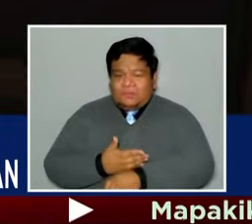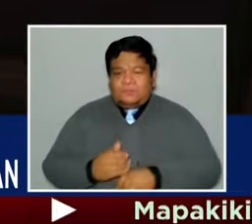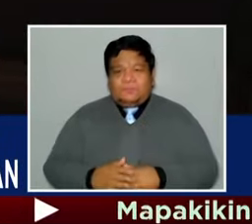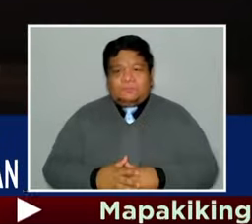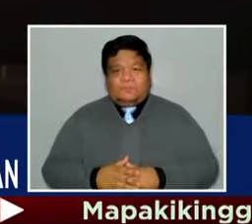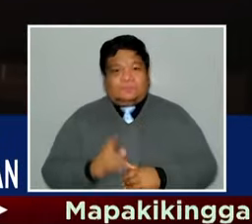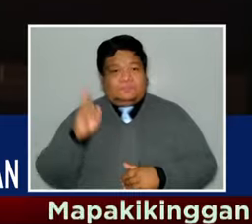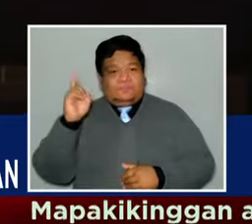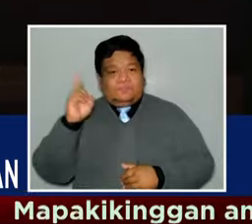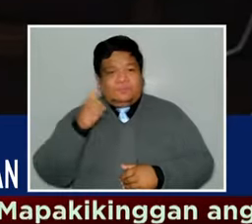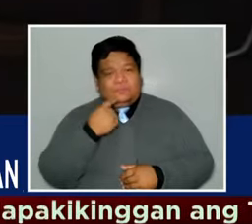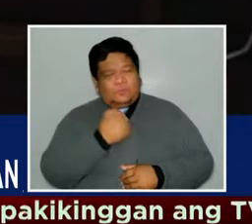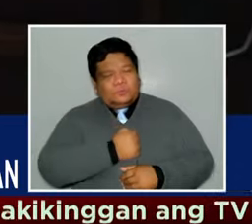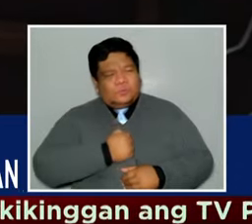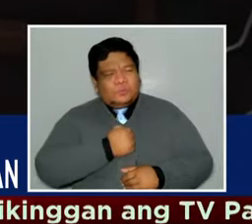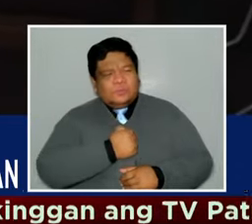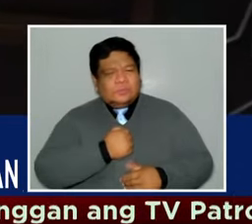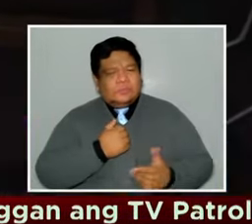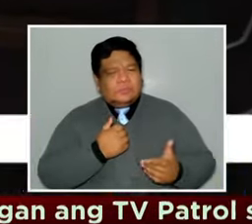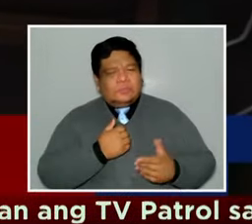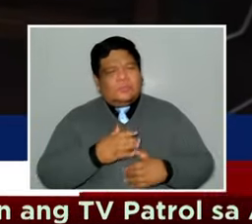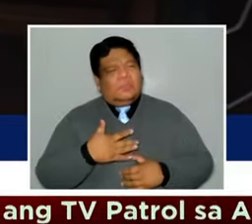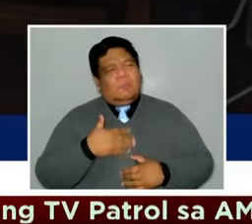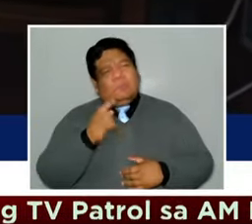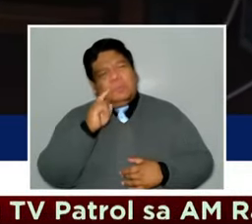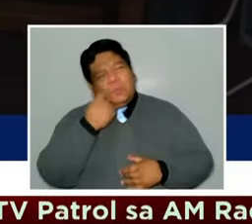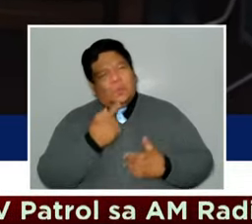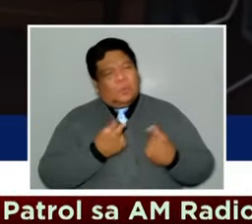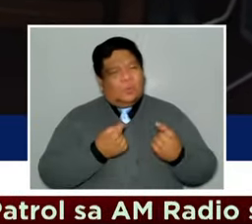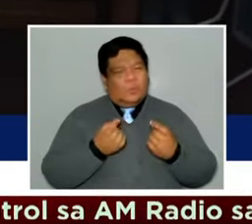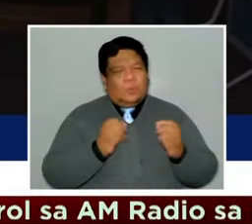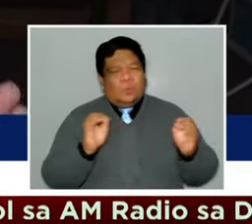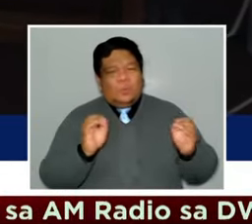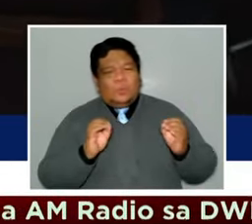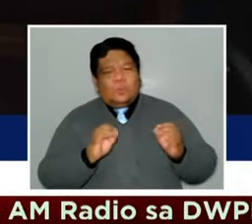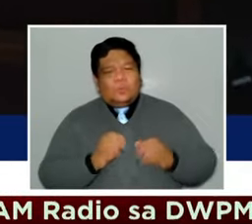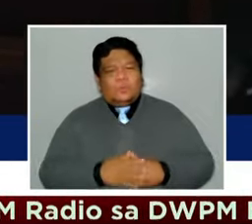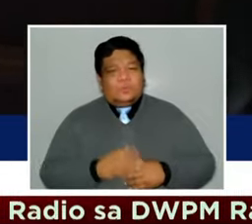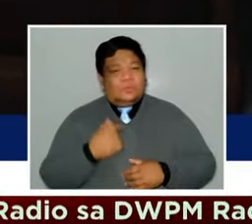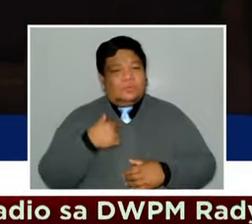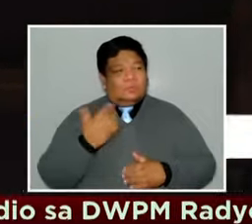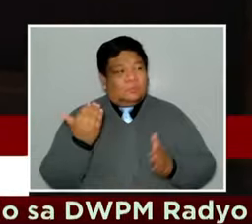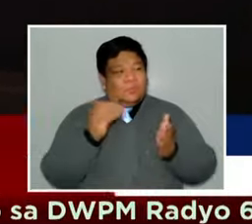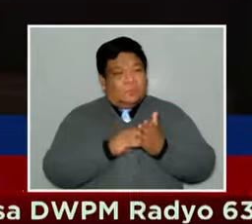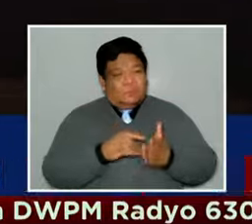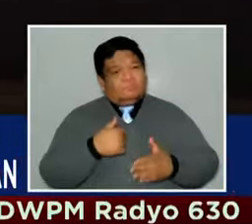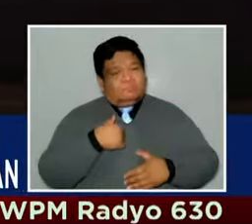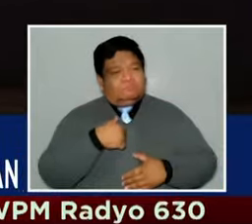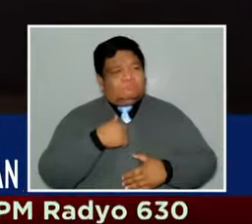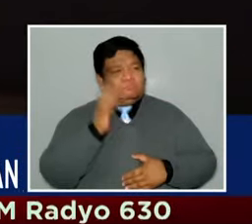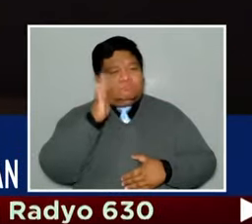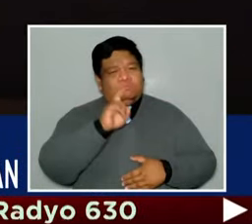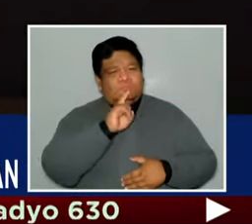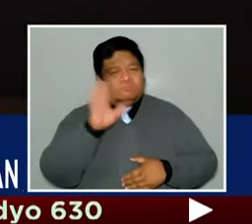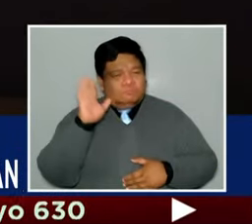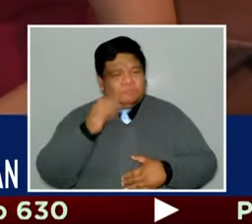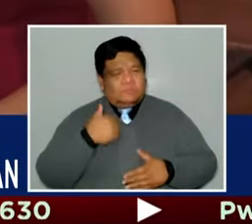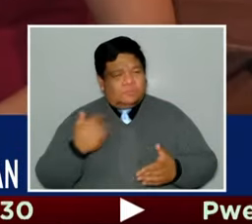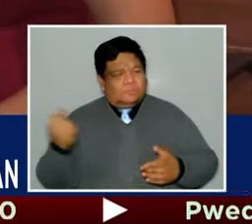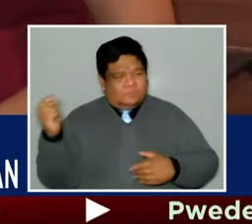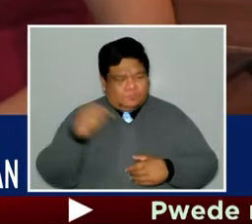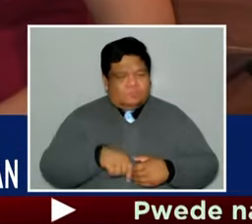Wala pa boring ng buhay that time. Hindi na po. Pag ulit po ako, promise po sa inyo, ako po mismo, ang lalapit dito para sa kasalanan